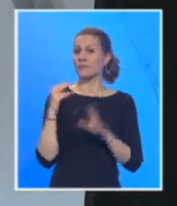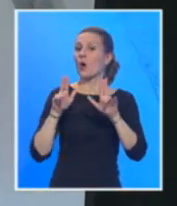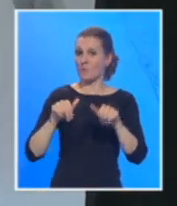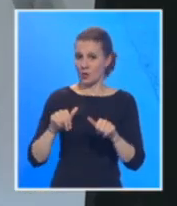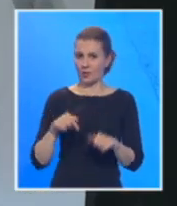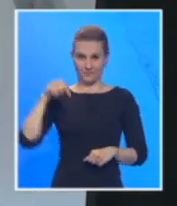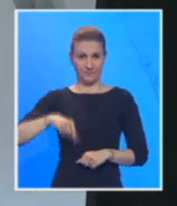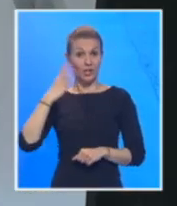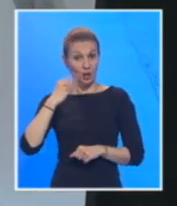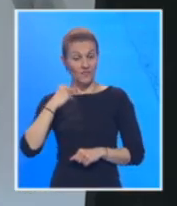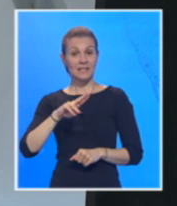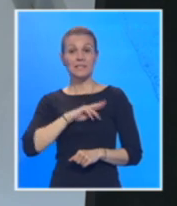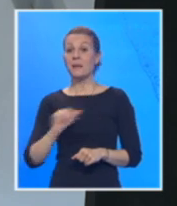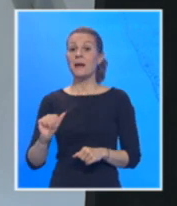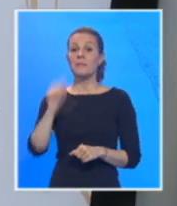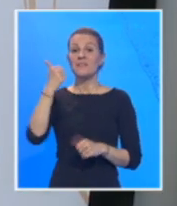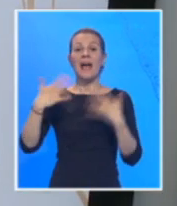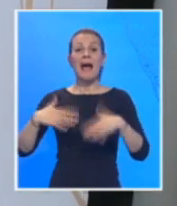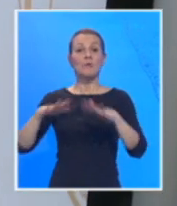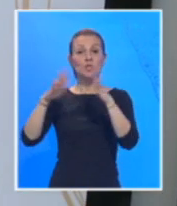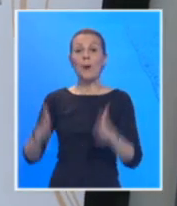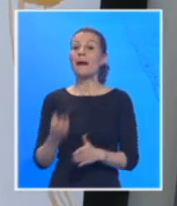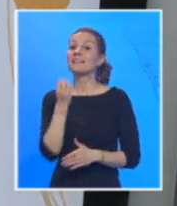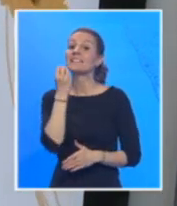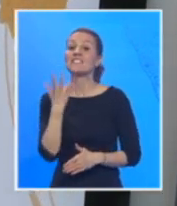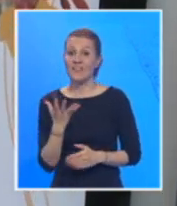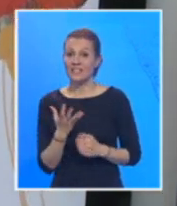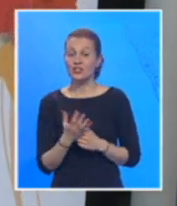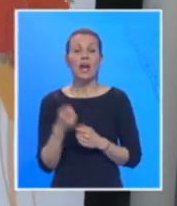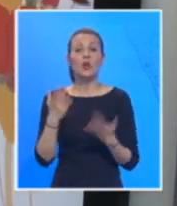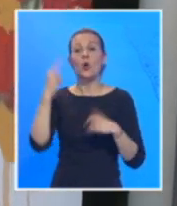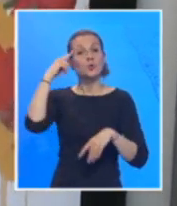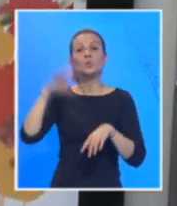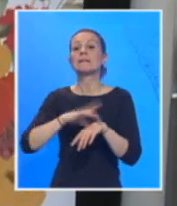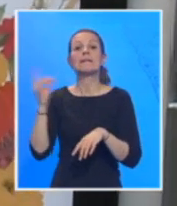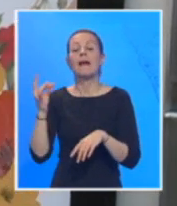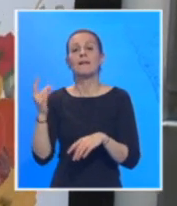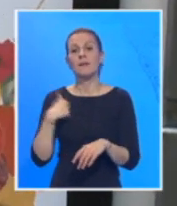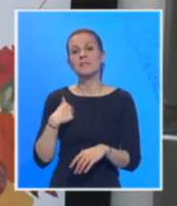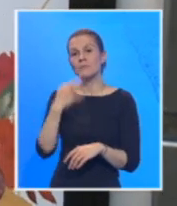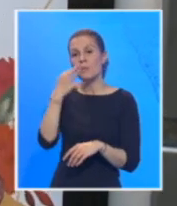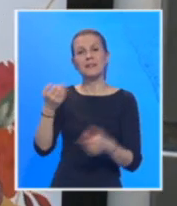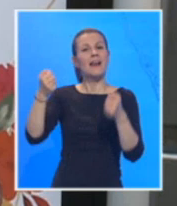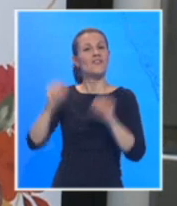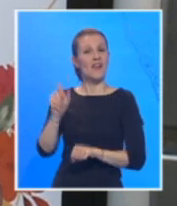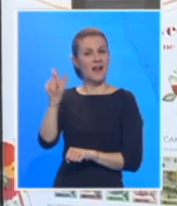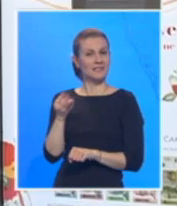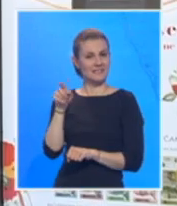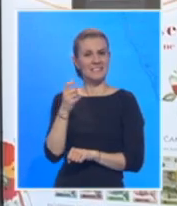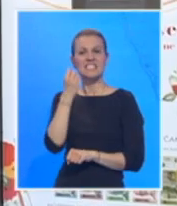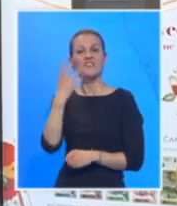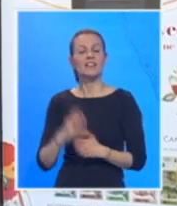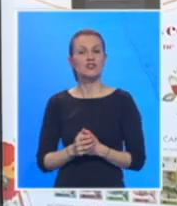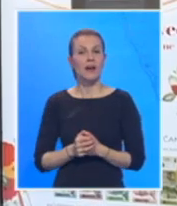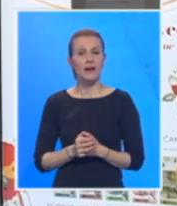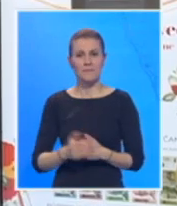Naime, u Novom Sadu funkcioniše prvi automat za cveće, a odakle ideja za ovo, pitali smo vlasnika jedne novosadske cvećare. Ideja